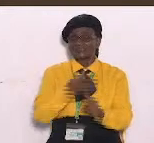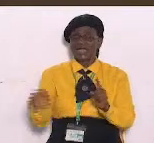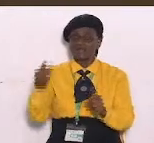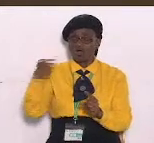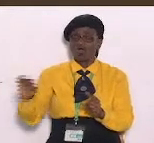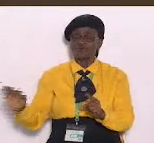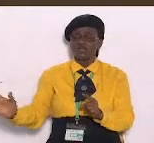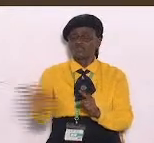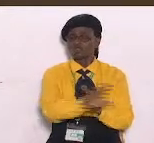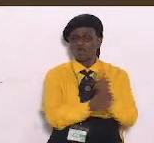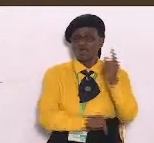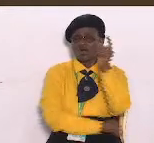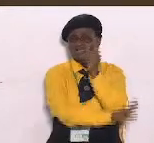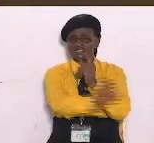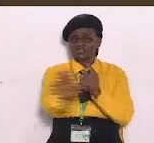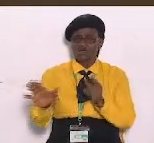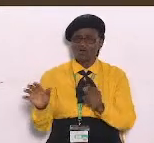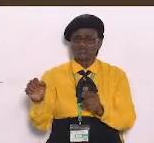tes